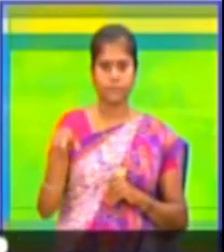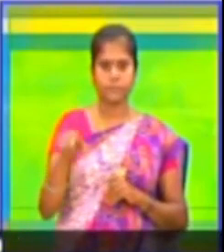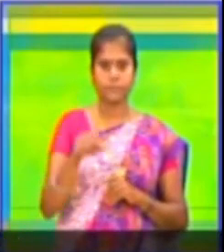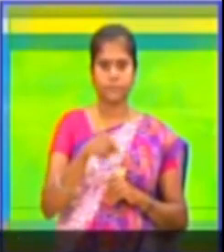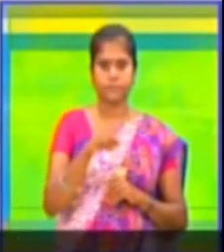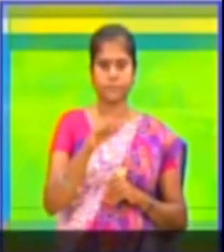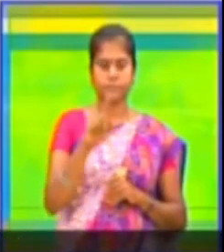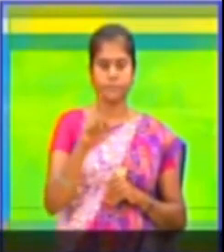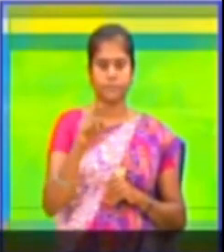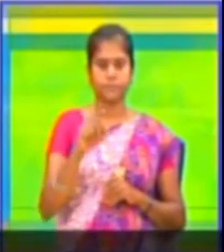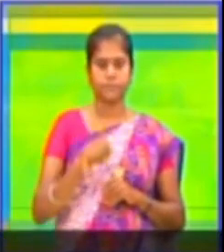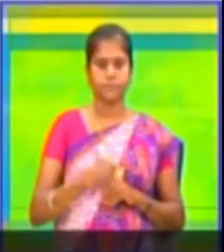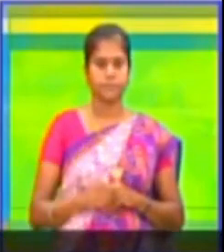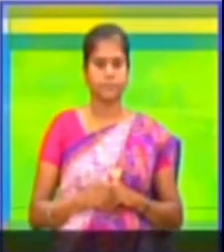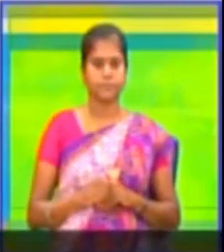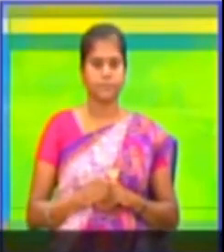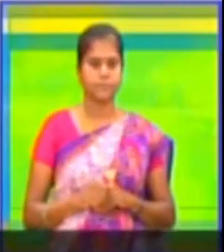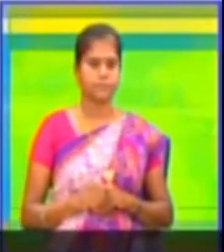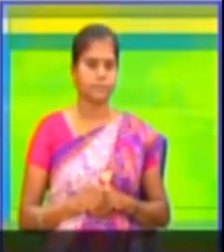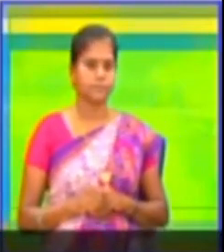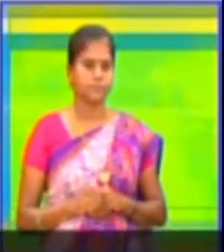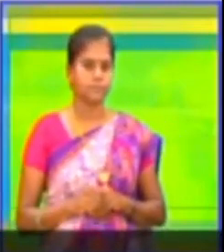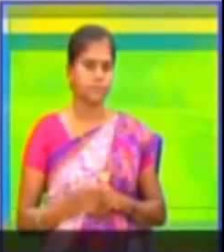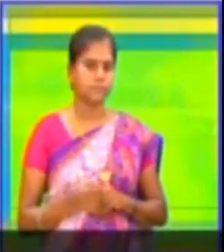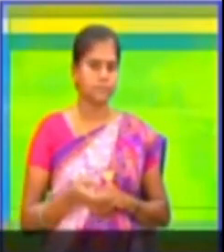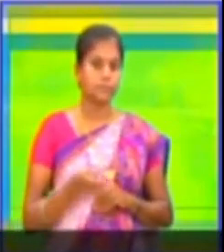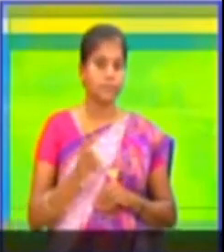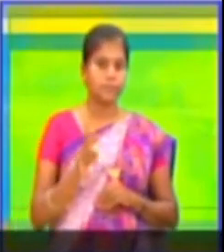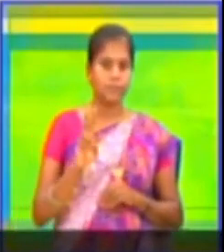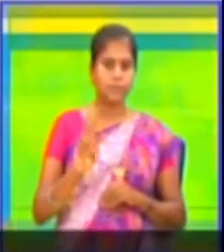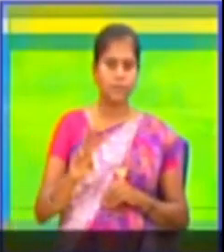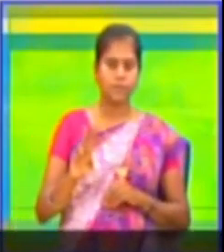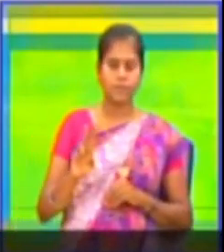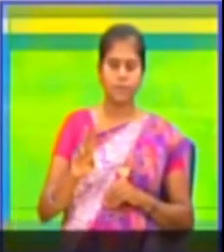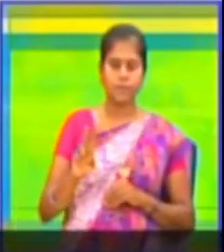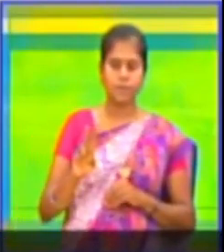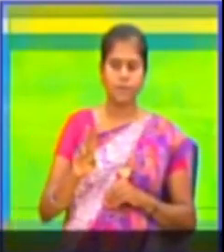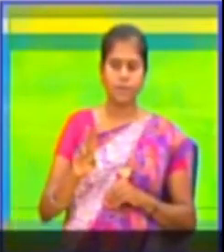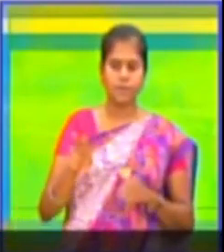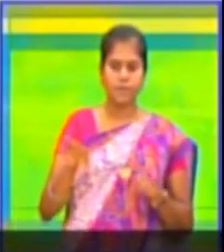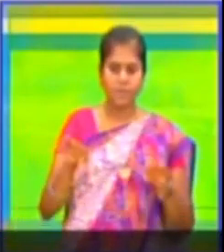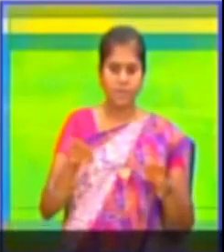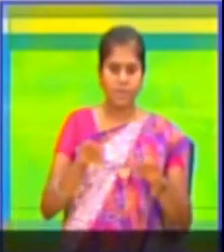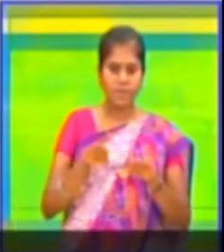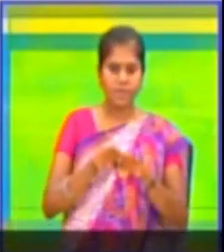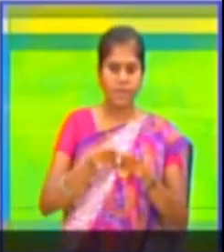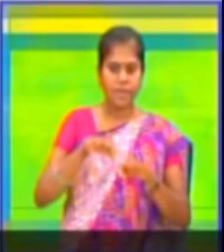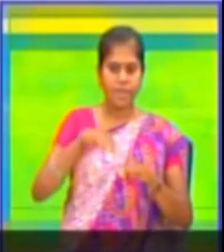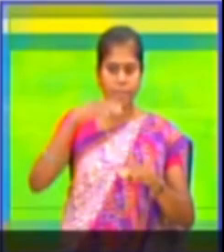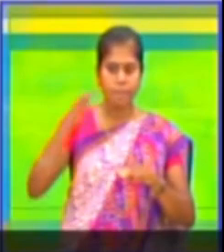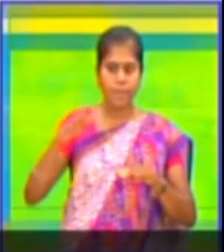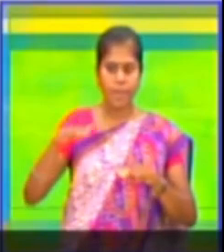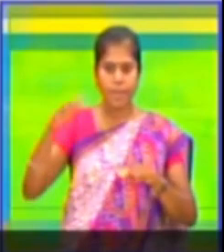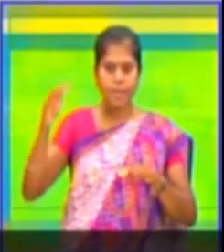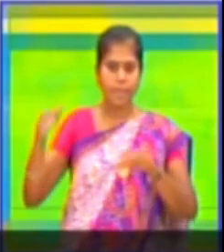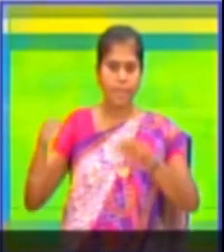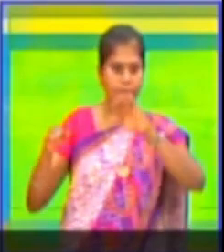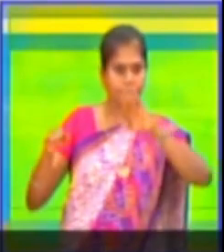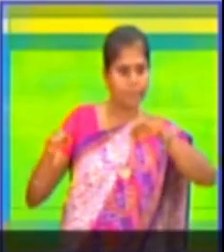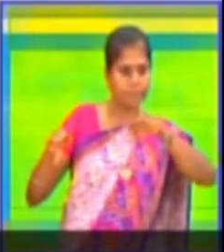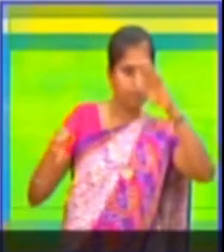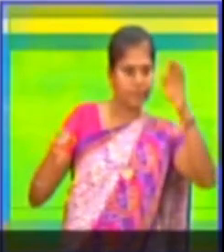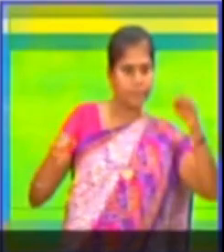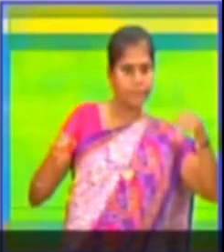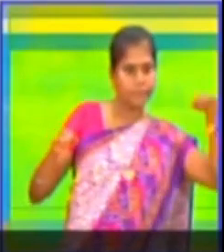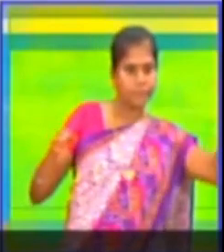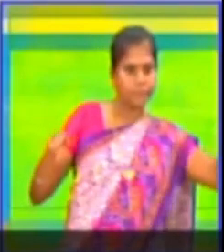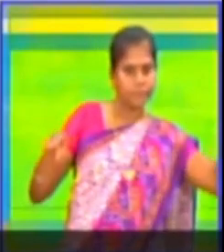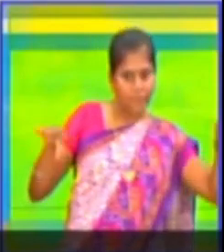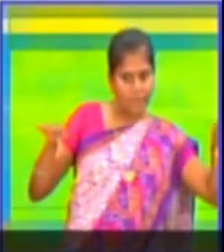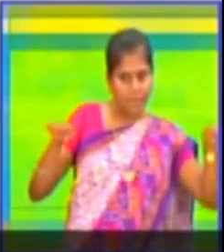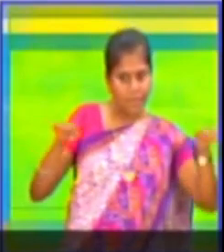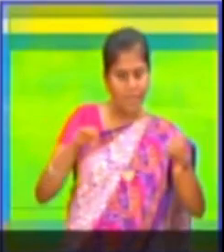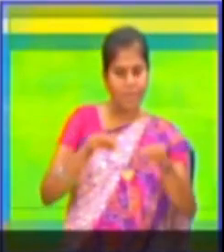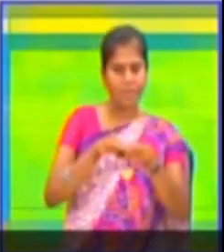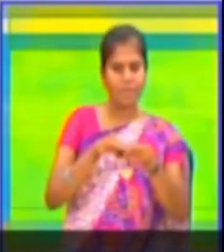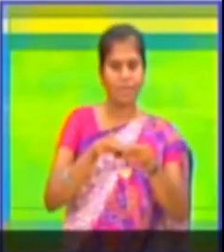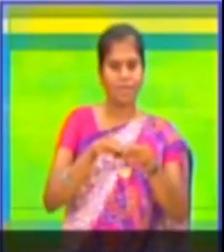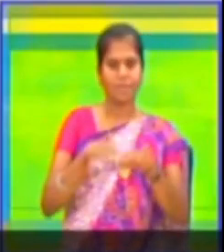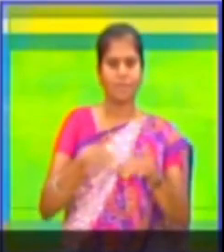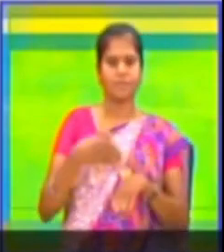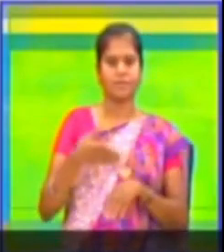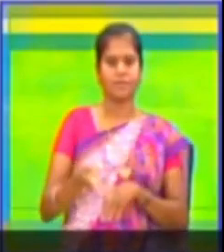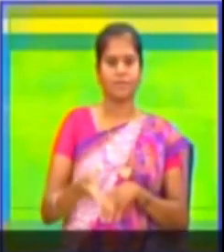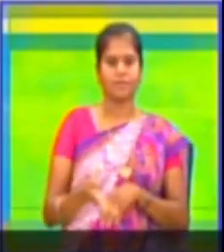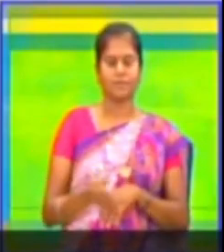ராக்கி மலைத்தொடர் 2 இணை மலைத்தொடர்களை கொண்டுள்ளது. இந்த ராக்கி மலைத்தொடருடைய